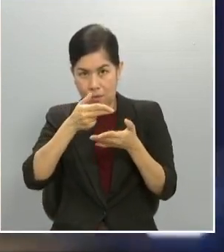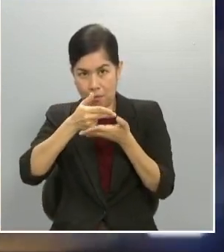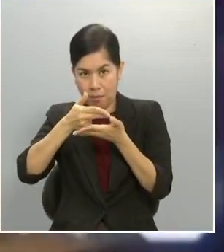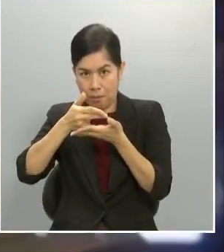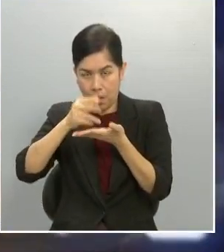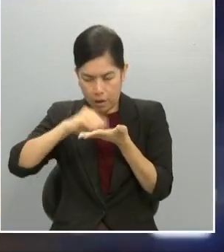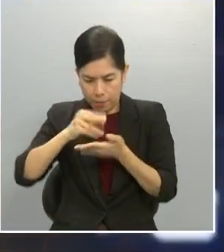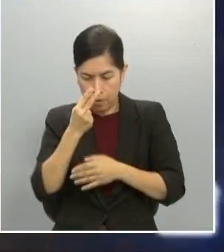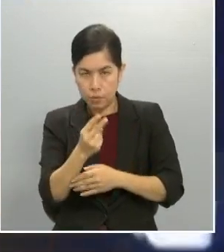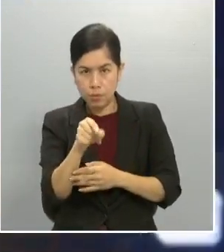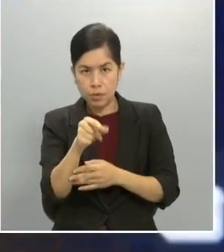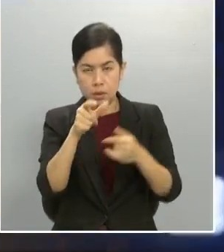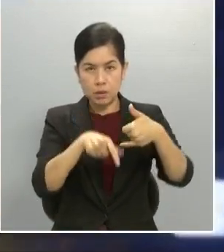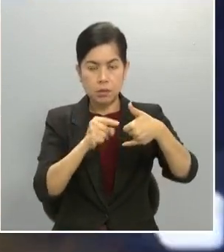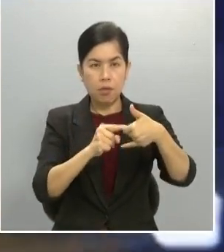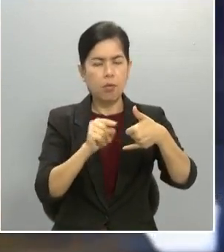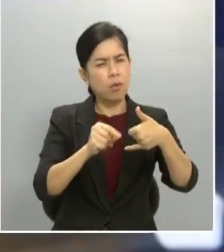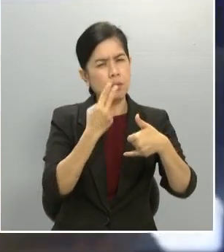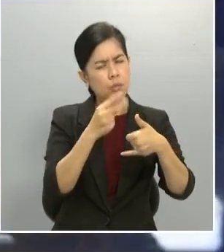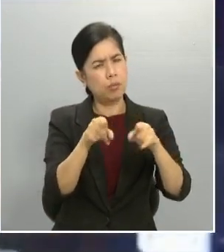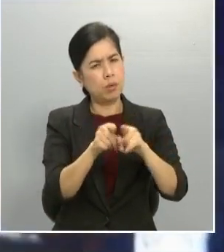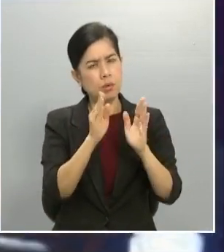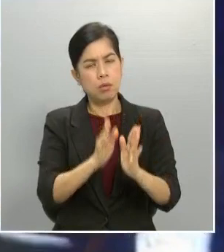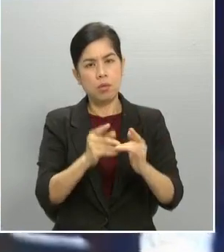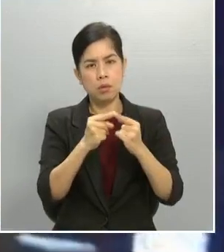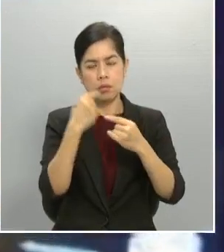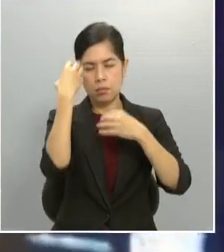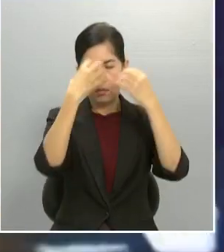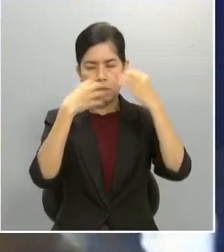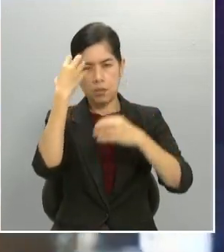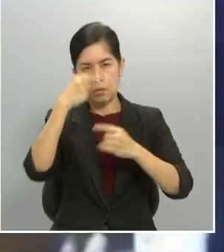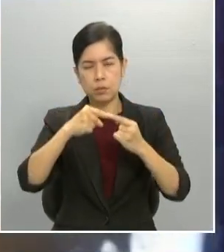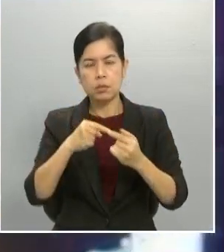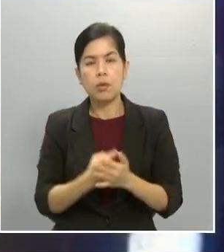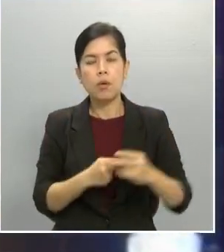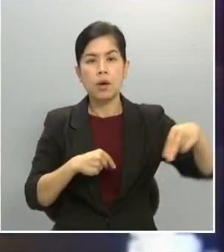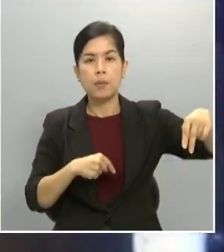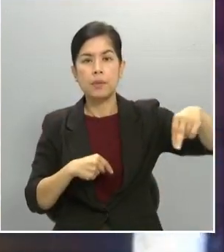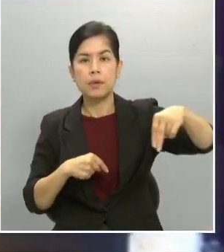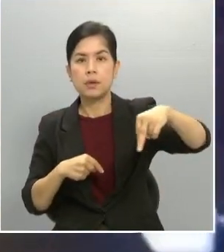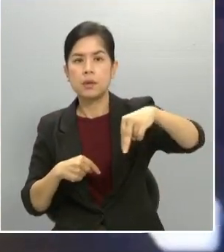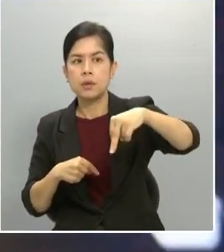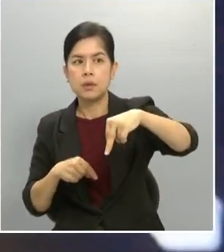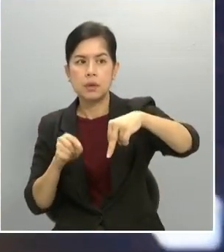เดินไปกลางถนนก่อนจะถูกกระบะที่ขับมาด้วยความเร็วพุ่งเข้าชน